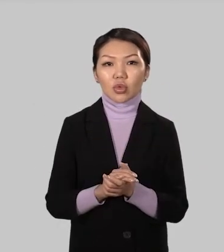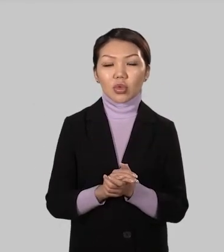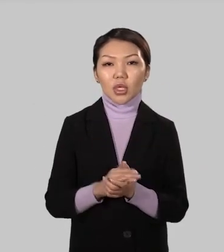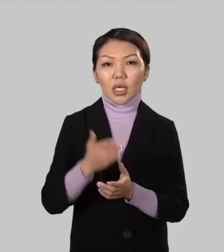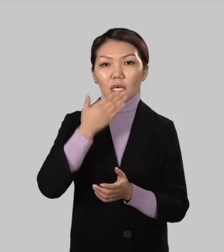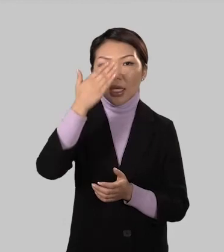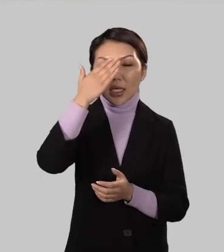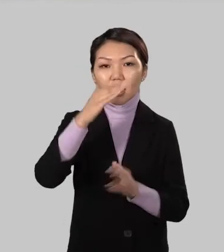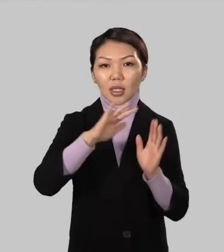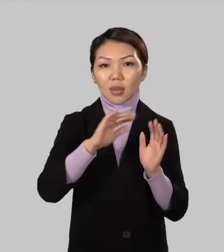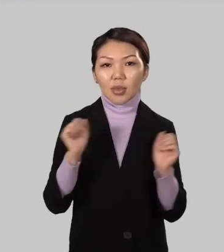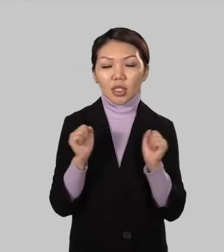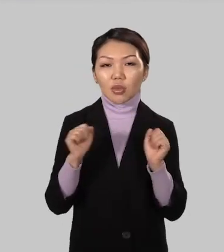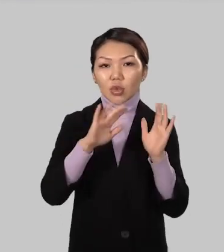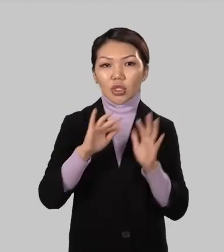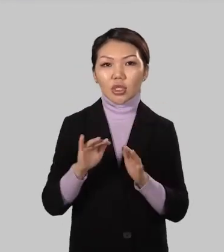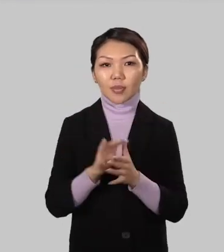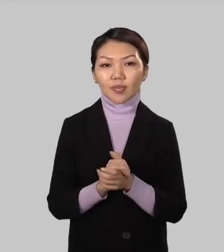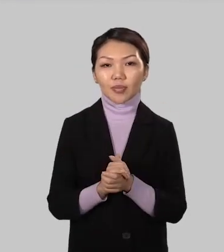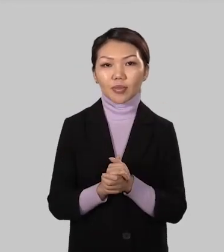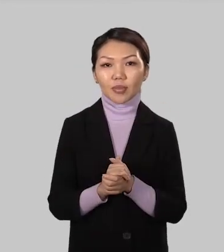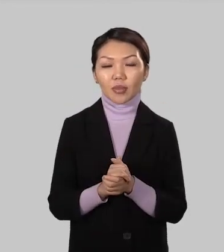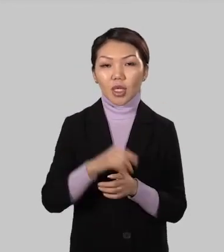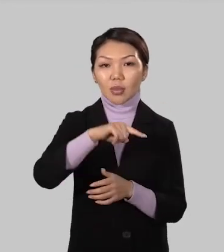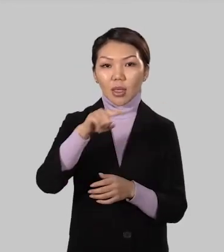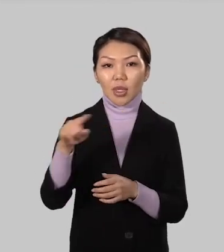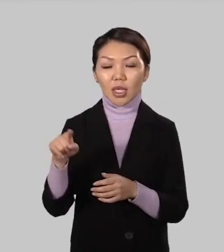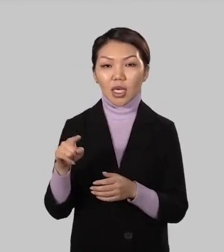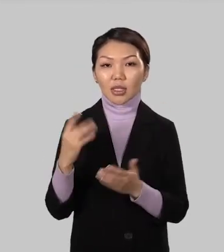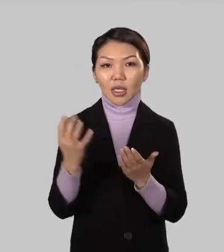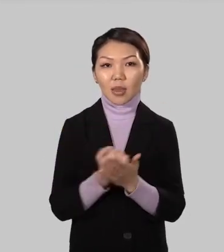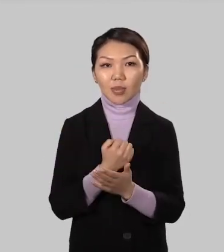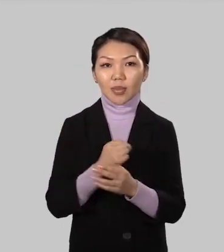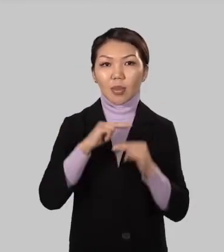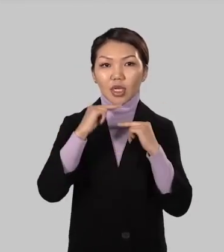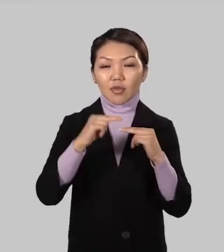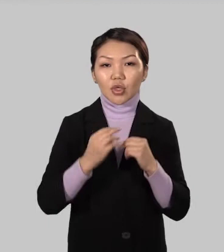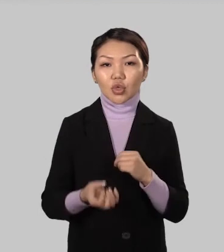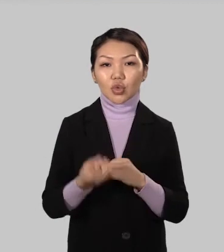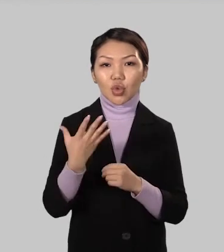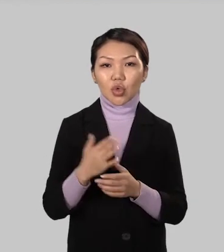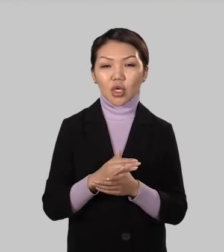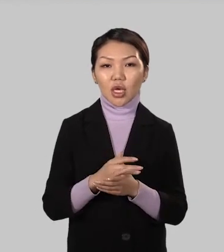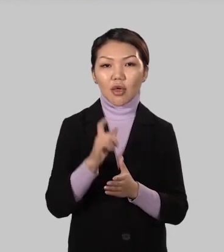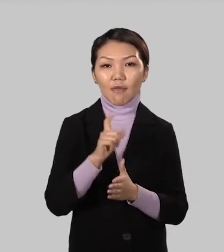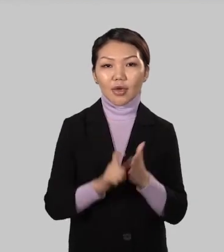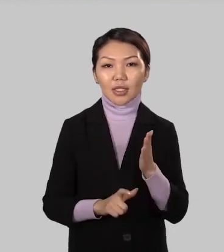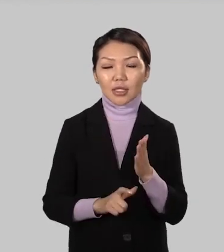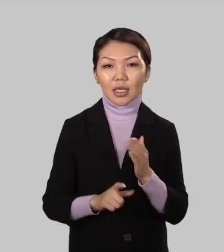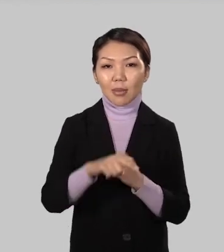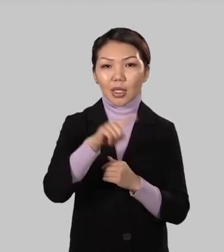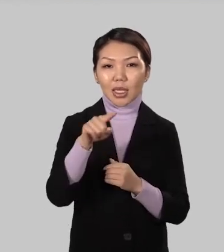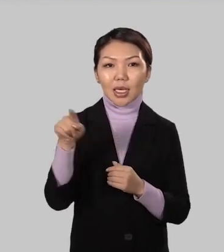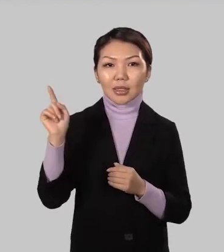отметим в тексте имена прилагательные обратите внимание сколько в тексте